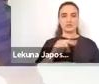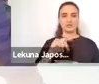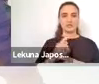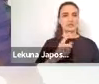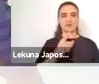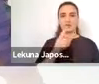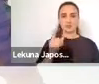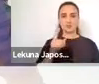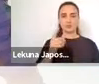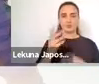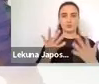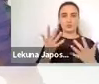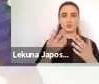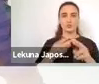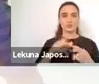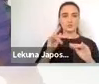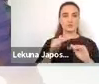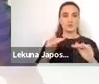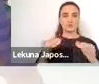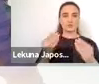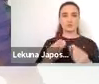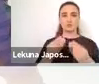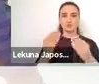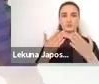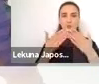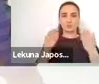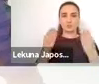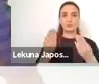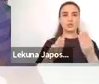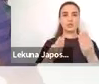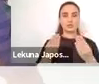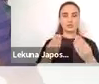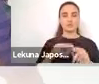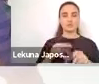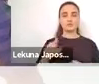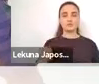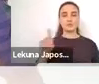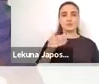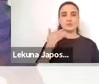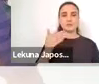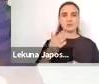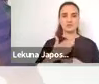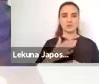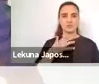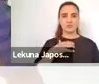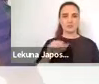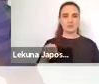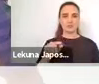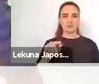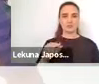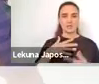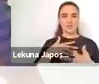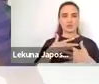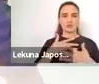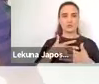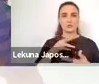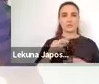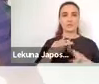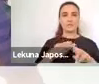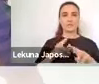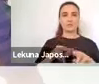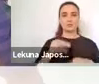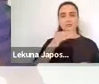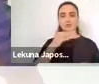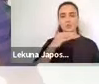რატომ? თუ ეს ბავშვს არ მიეწოდა თამაშის პრინციპით, მისთვის ეს არის მომაბეზრებელი აქტივობა და ამიტომ სანამ